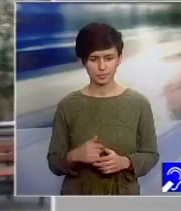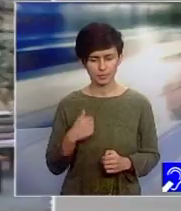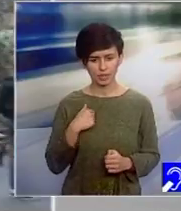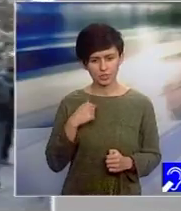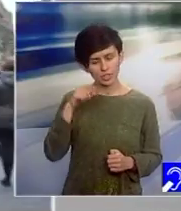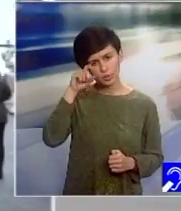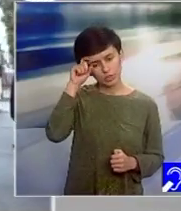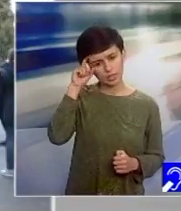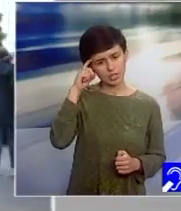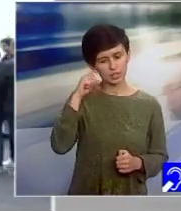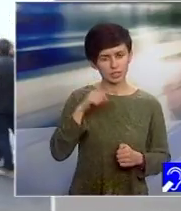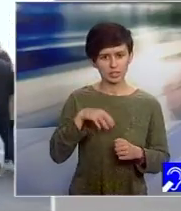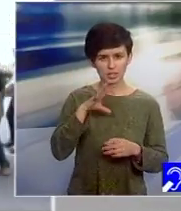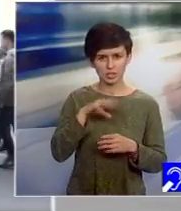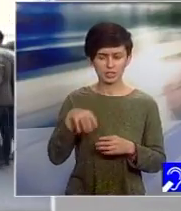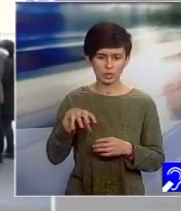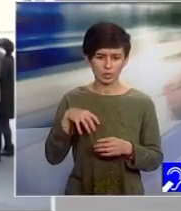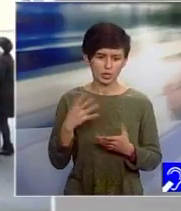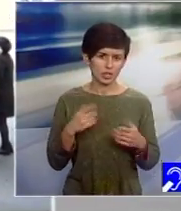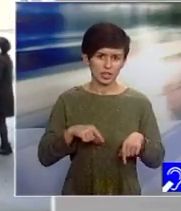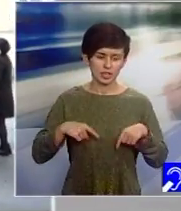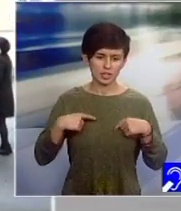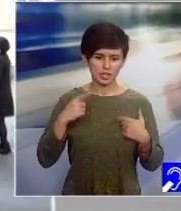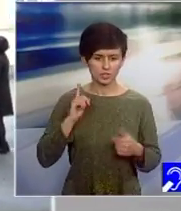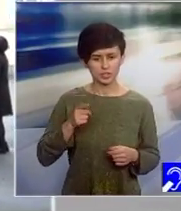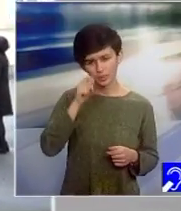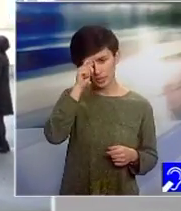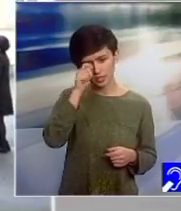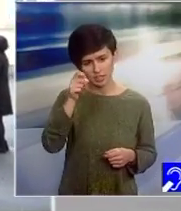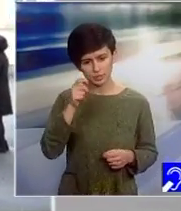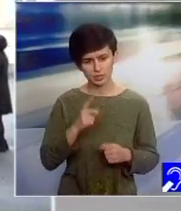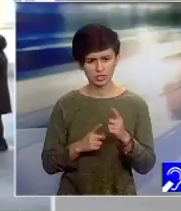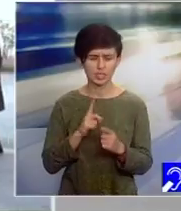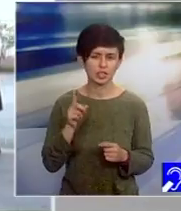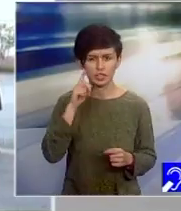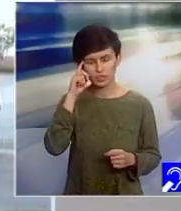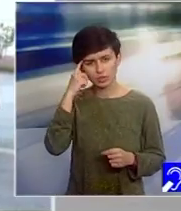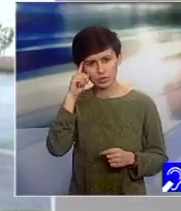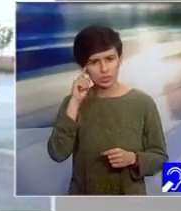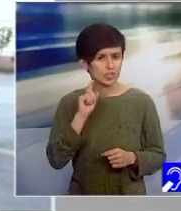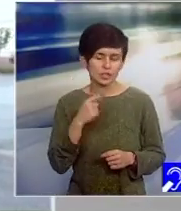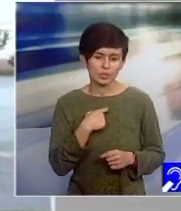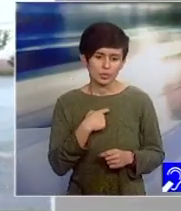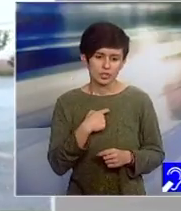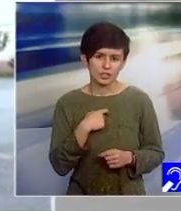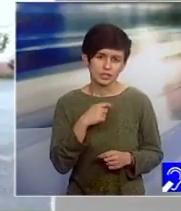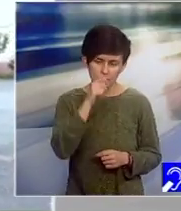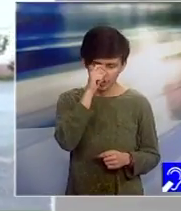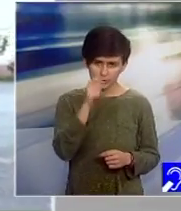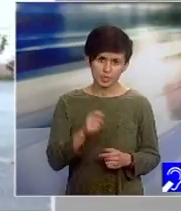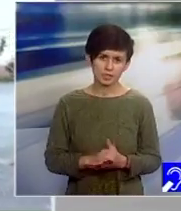mai ales locul în care trăiești, ăla trebuie să-l respecti. Și atunci cum să-l respecti dacă nu-l cunoști? Hai să fim serioși. Ați avut